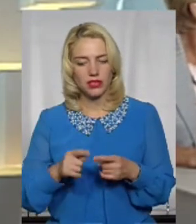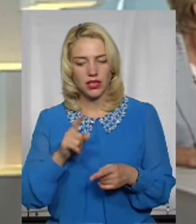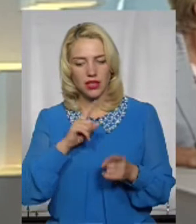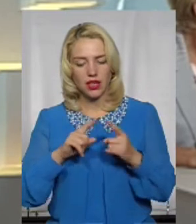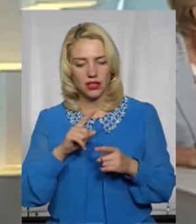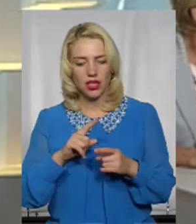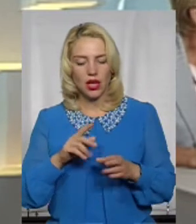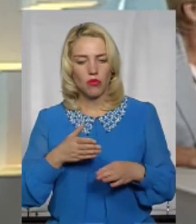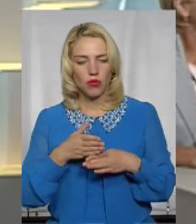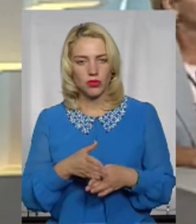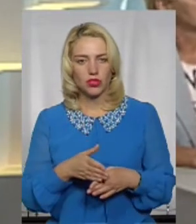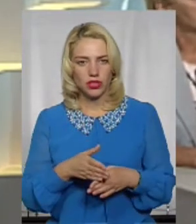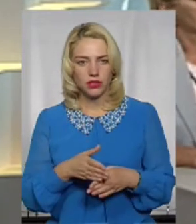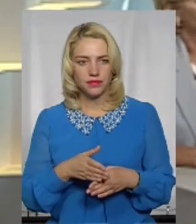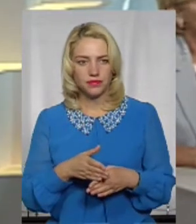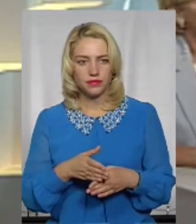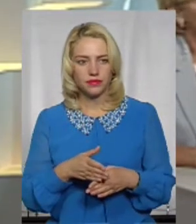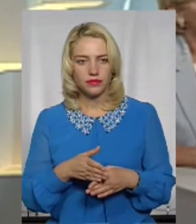наради помічник